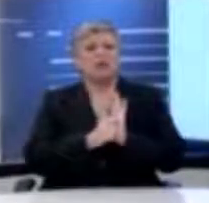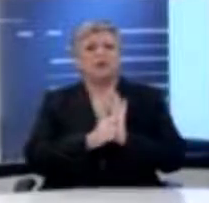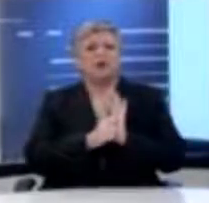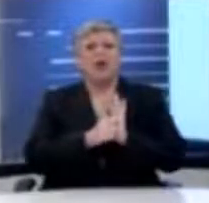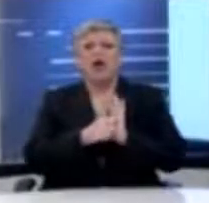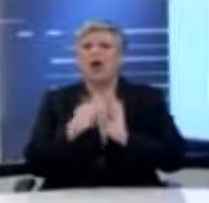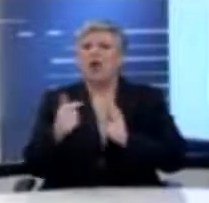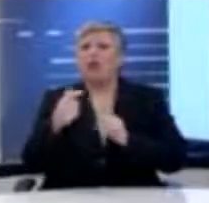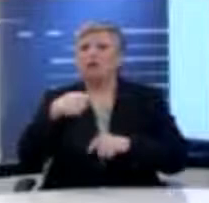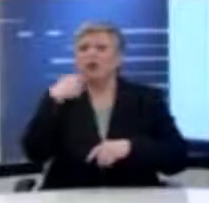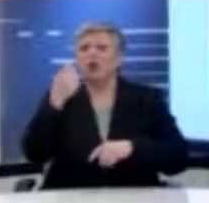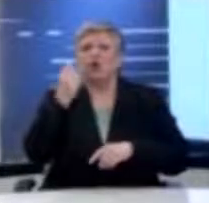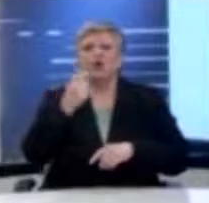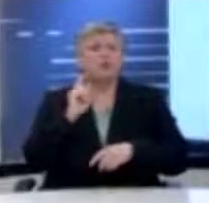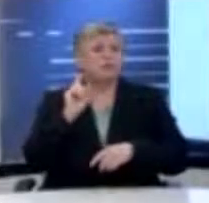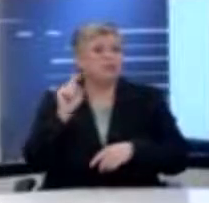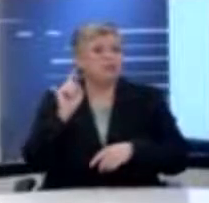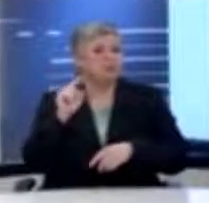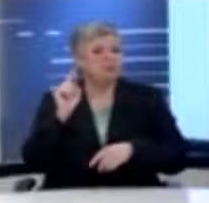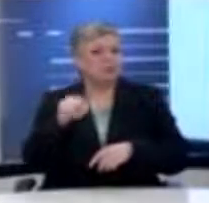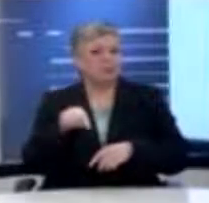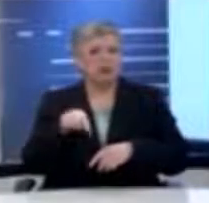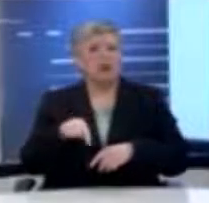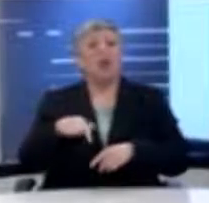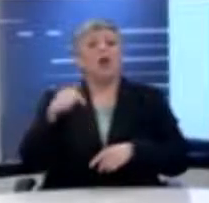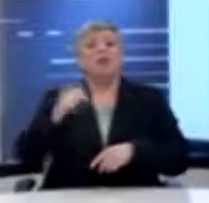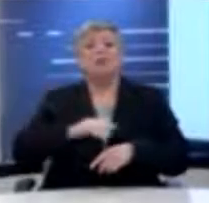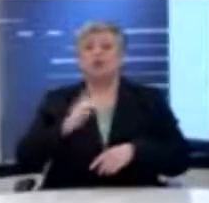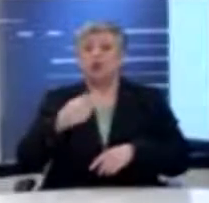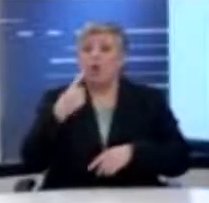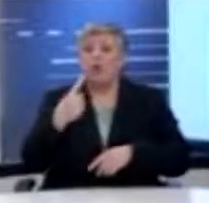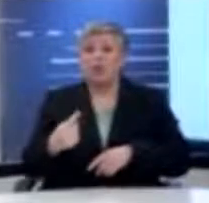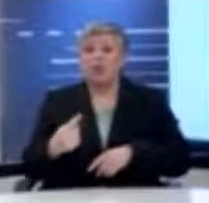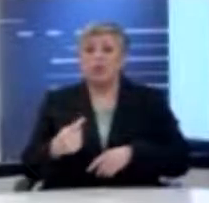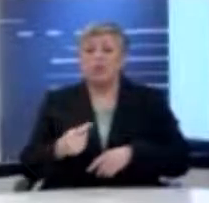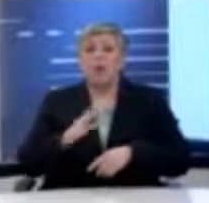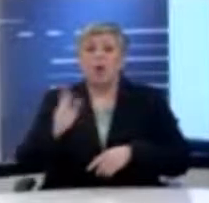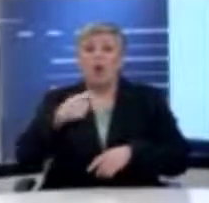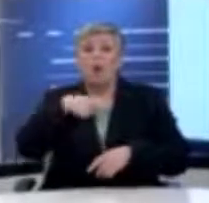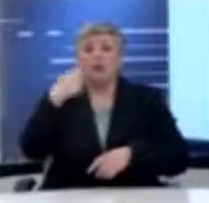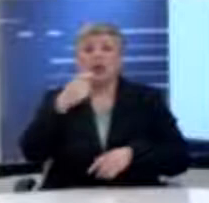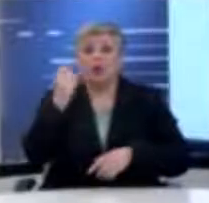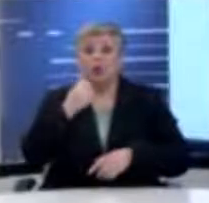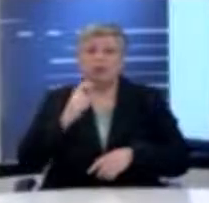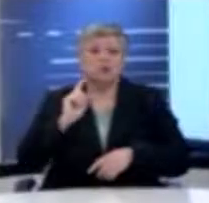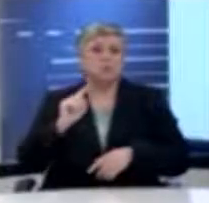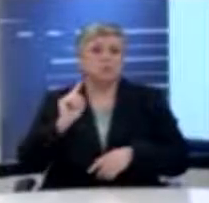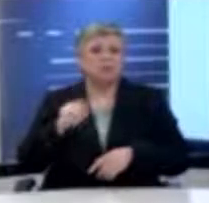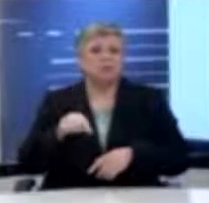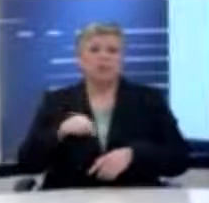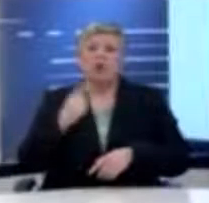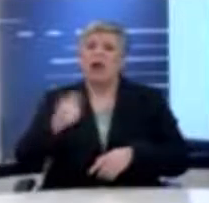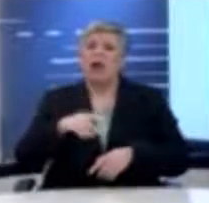του Γενικού Γραμματέα του Μέρα 25 Γιάννη Βαρουφάκη για το μεταναστευτικό. Εντός 2020